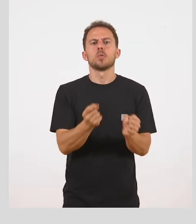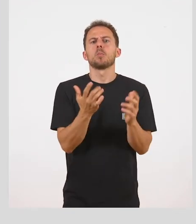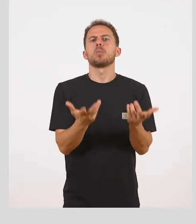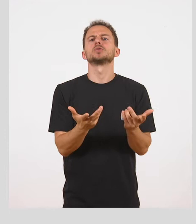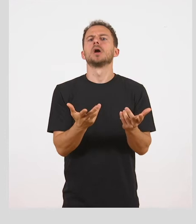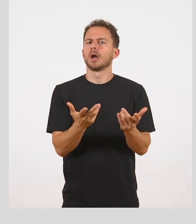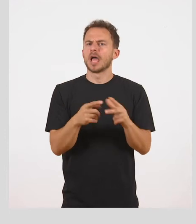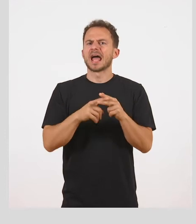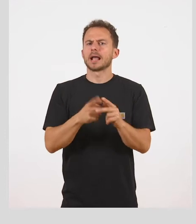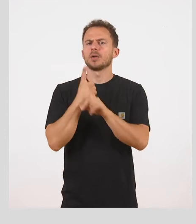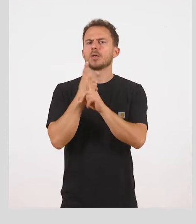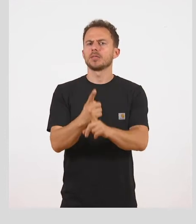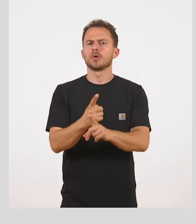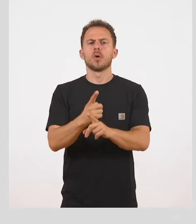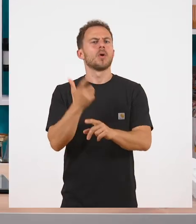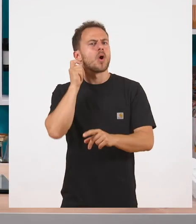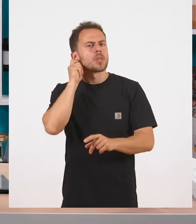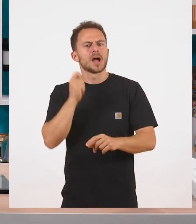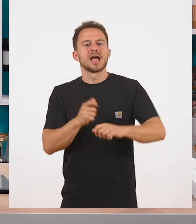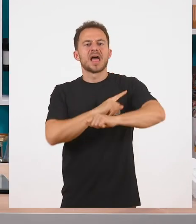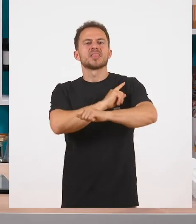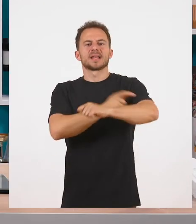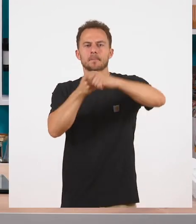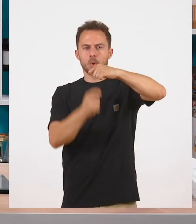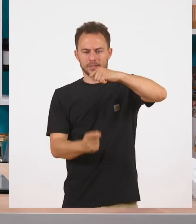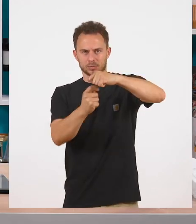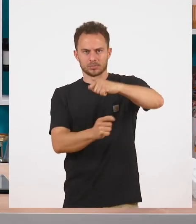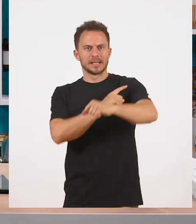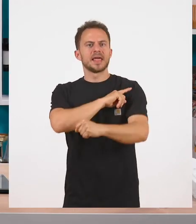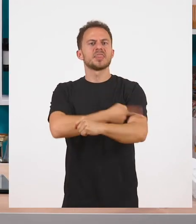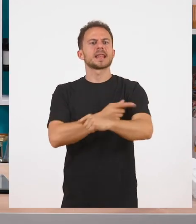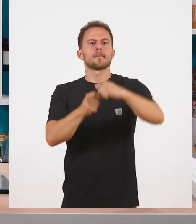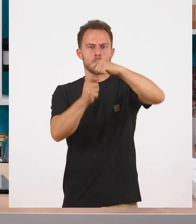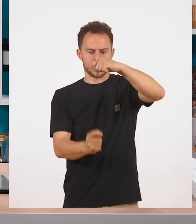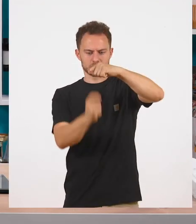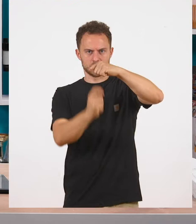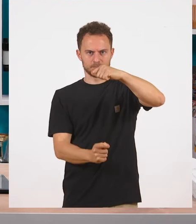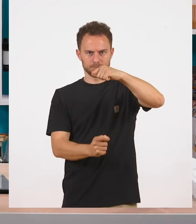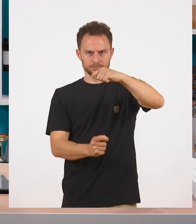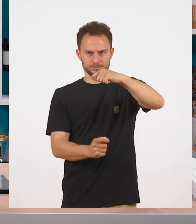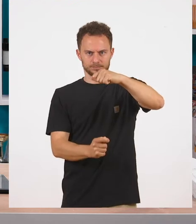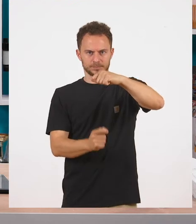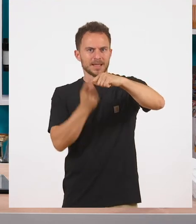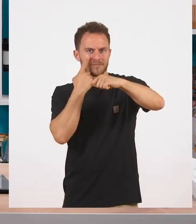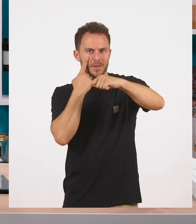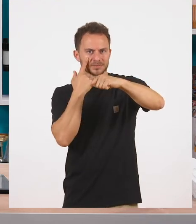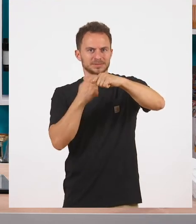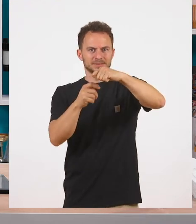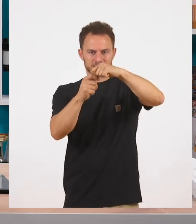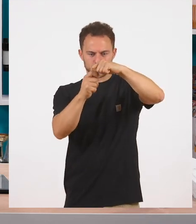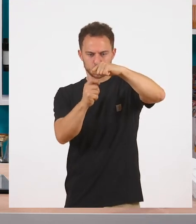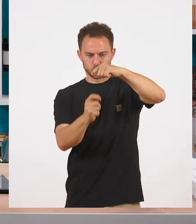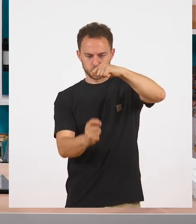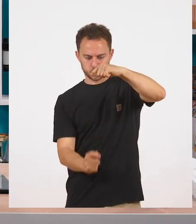Υπάρχει ένα όργανο μέτρησης, το οποίο λέγεται δυναμόμετρο. Μετράει τη δύναμη δηλαδή. Εδώ πέρα βλέπουμε ότι όσο